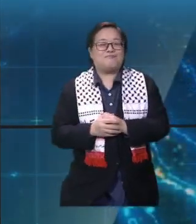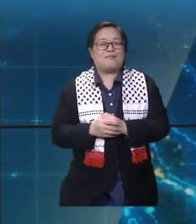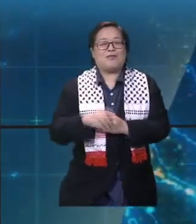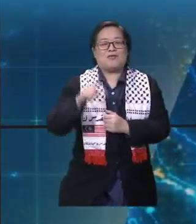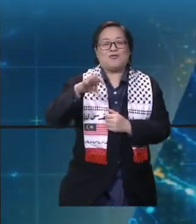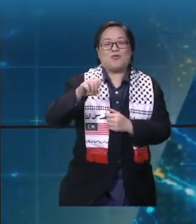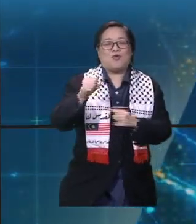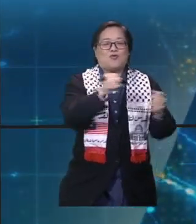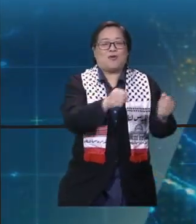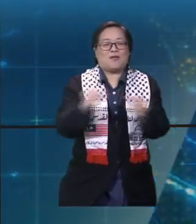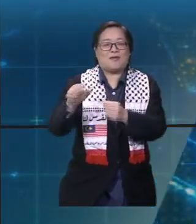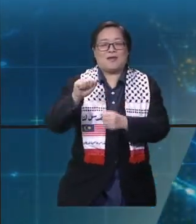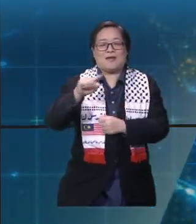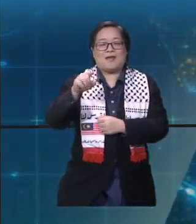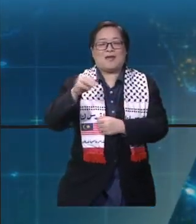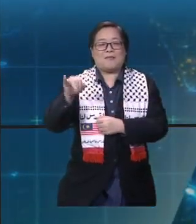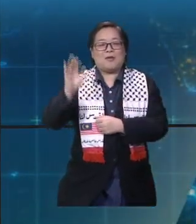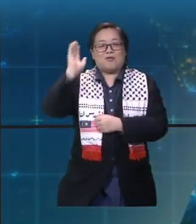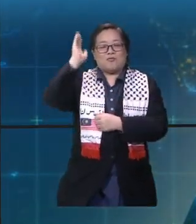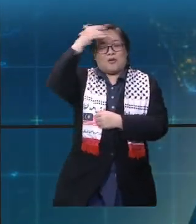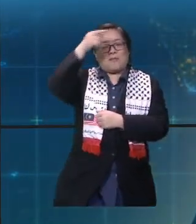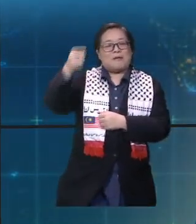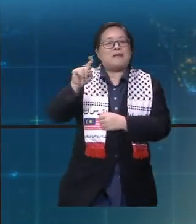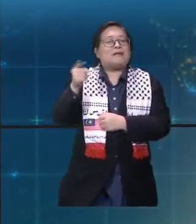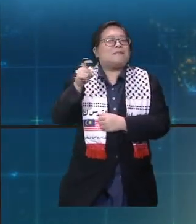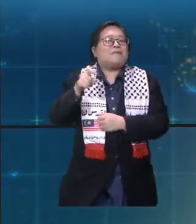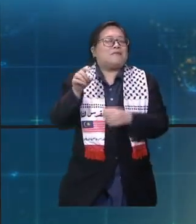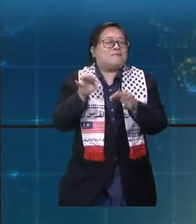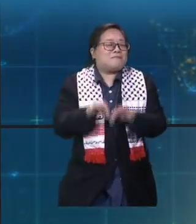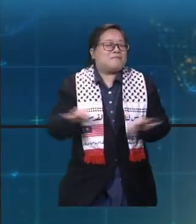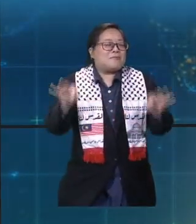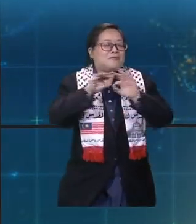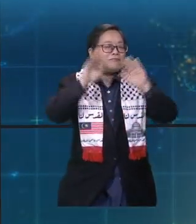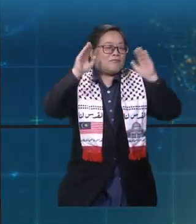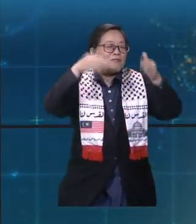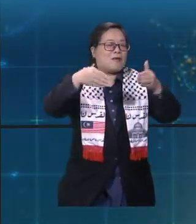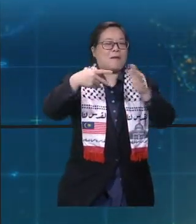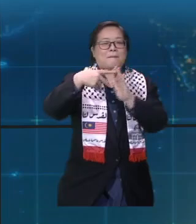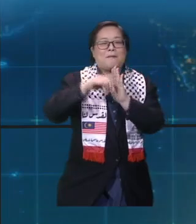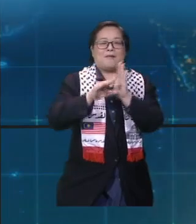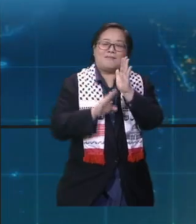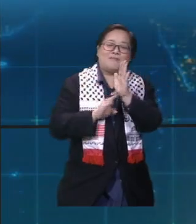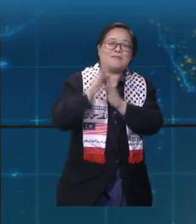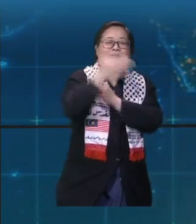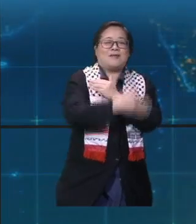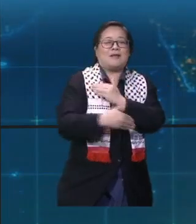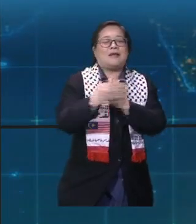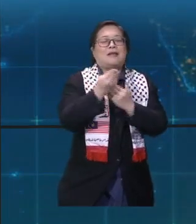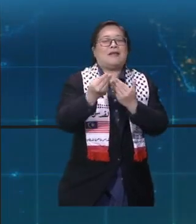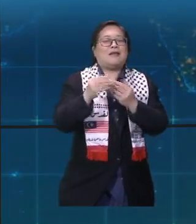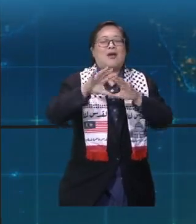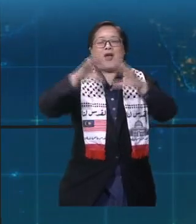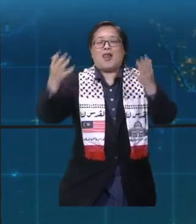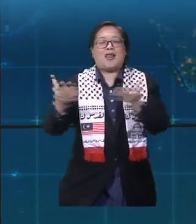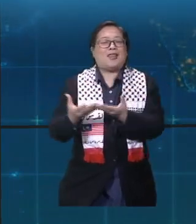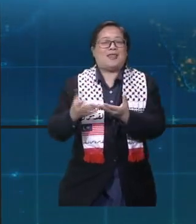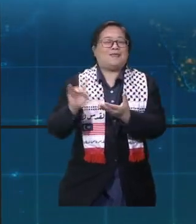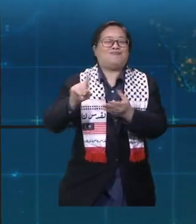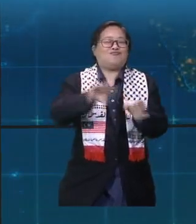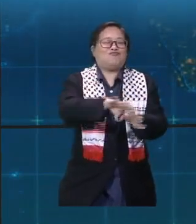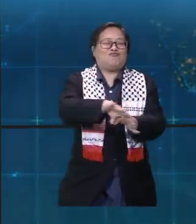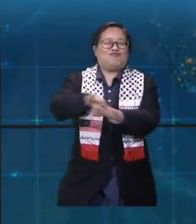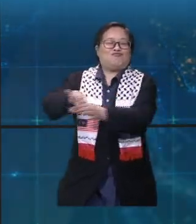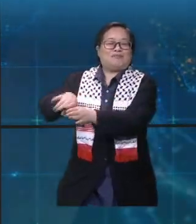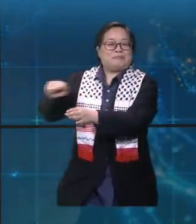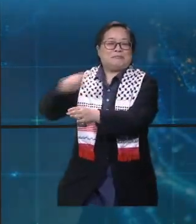geostrategis Azmi Hassan Trump dilihat hanya akan memberikan keutamaan terhadap polisi membangunkan negara itu dan mengenepikan